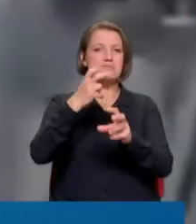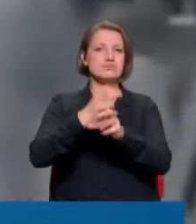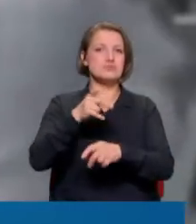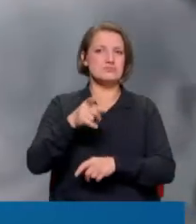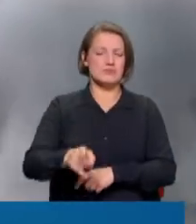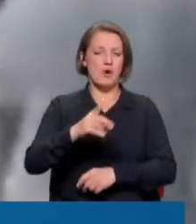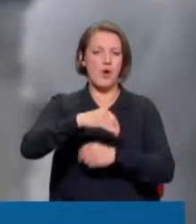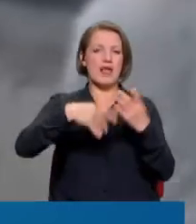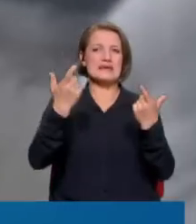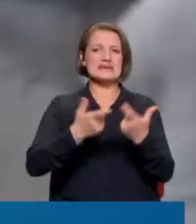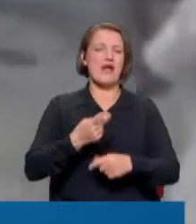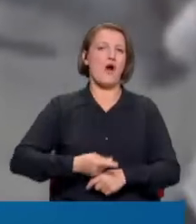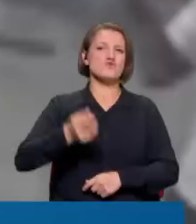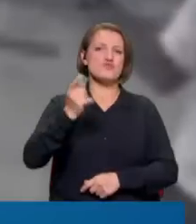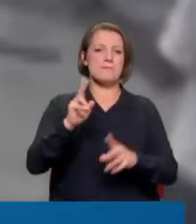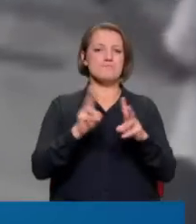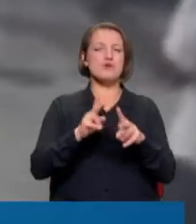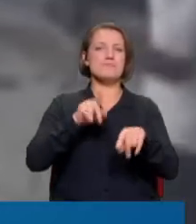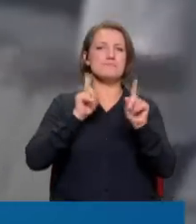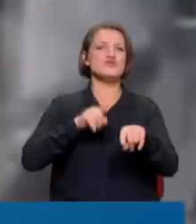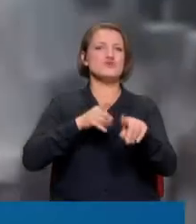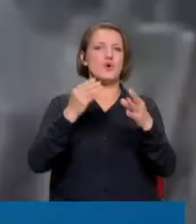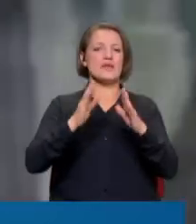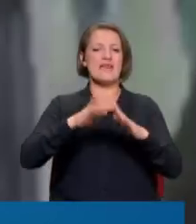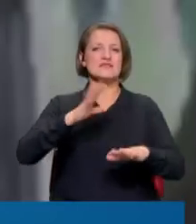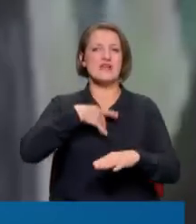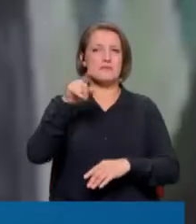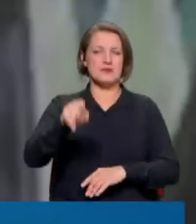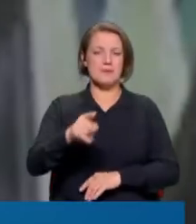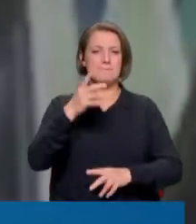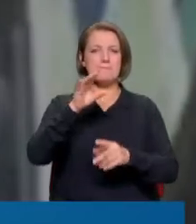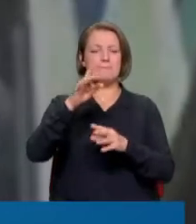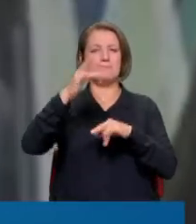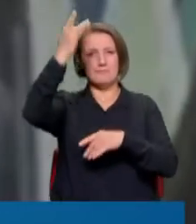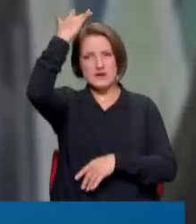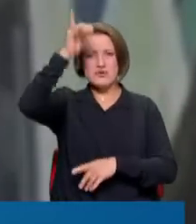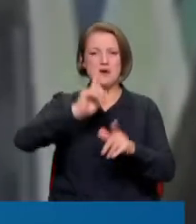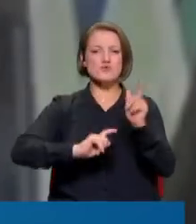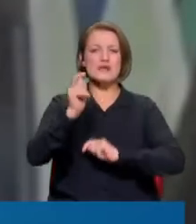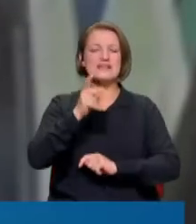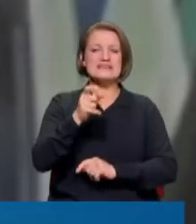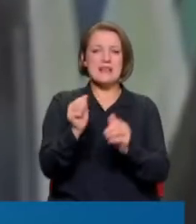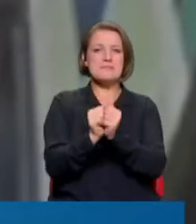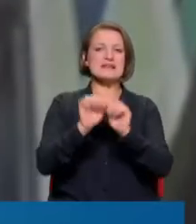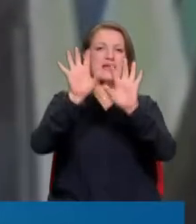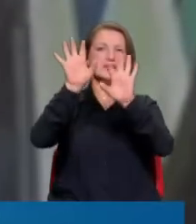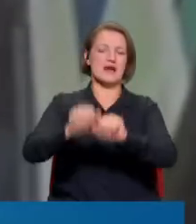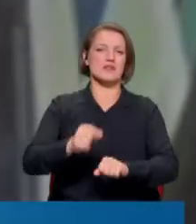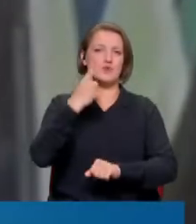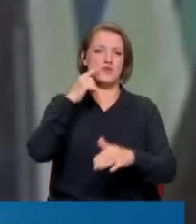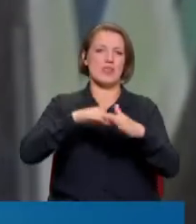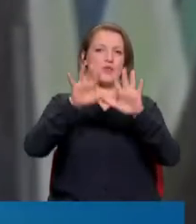almadı olay yerinden kaçtı polisin peşine düştüğü ev sahibi Bağcılarda kullandığı silahla birlikte yakalanarak